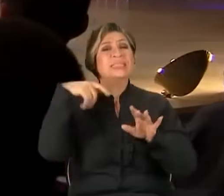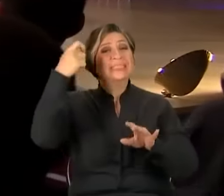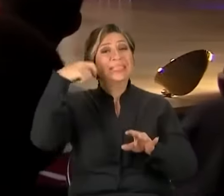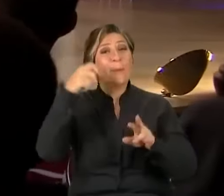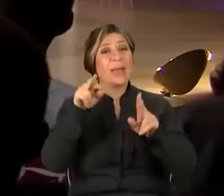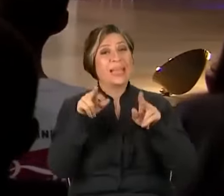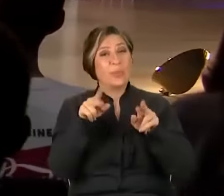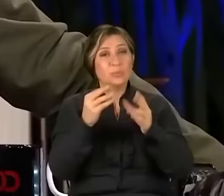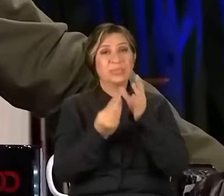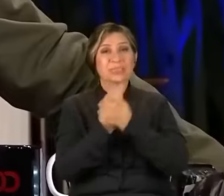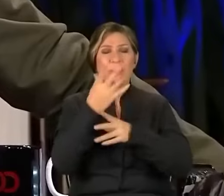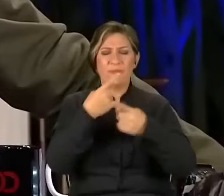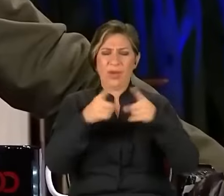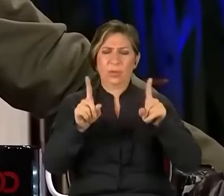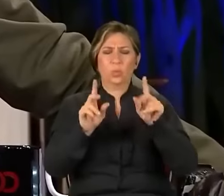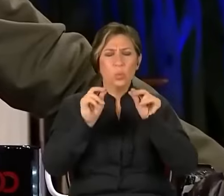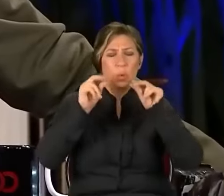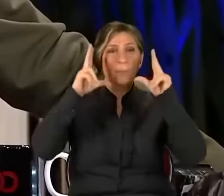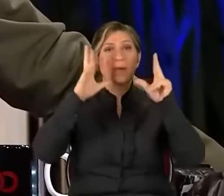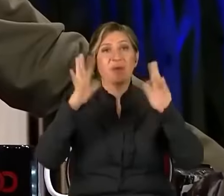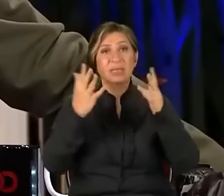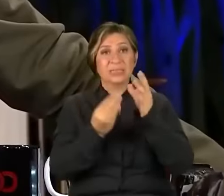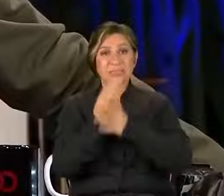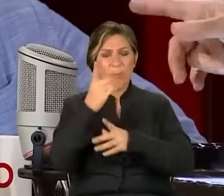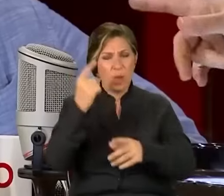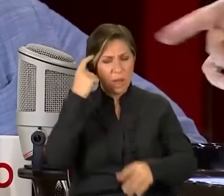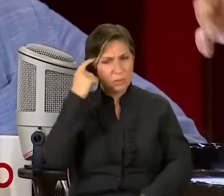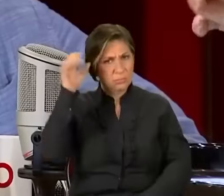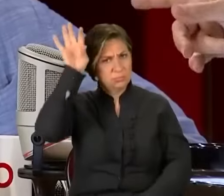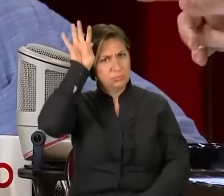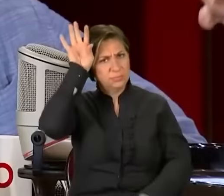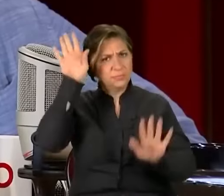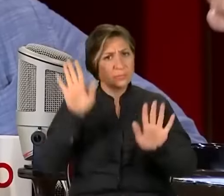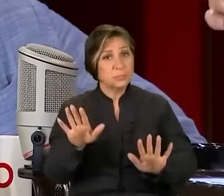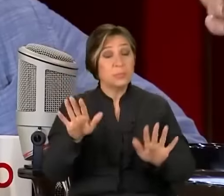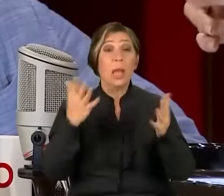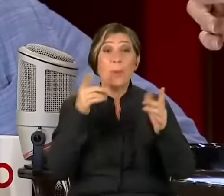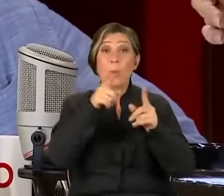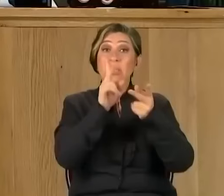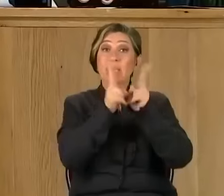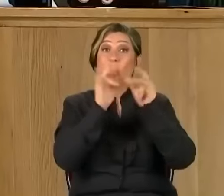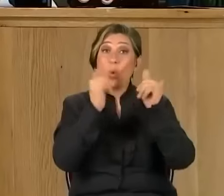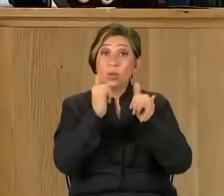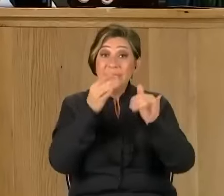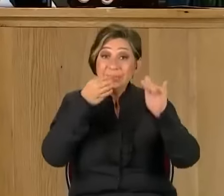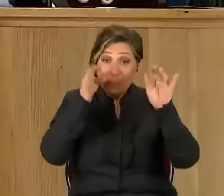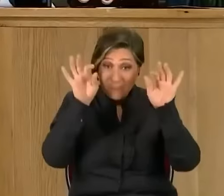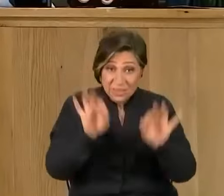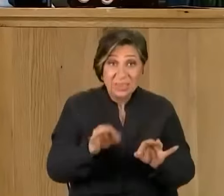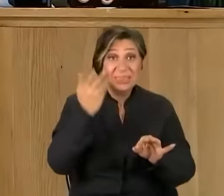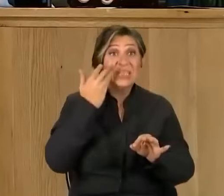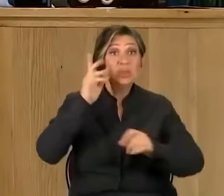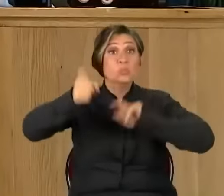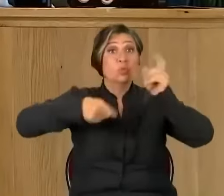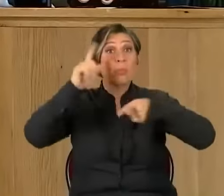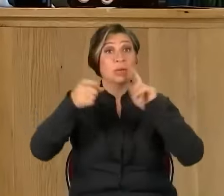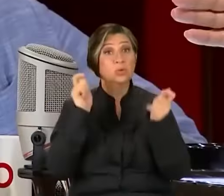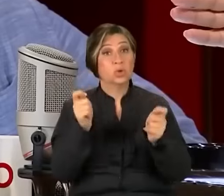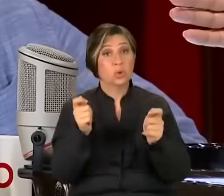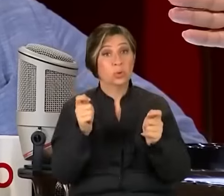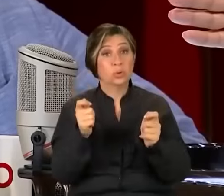bir şeydir genelde bu, hı-hı, sabah farklı uyanmak meselesi ya da sabah uyandığında bunun aklında kalması filan. Ama böyle oyunlara girişip bir de bunlara seyirci bulmak çok zor